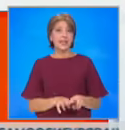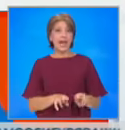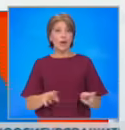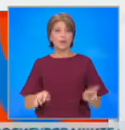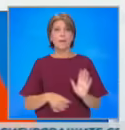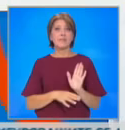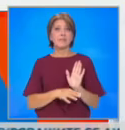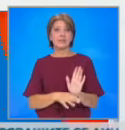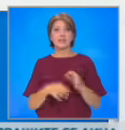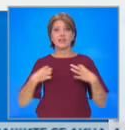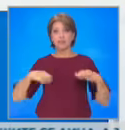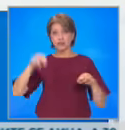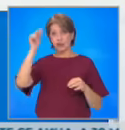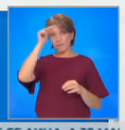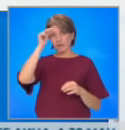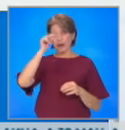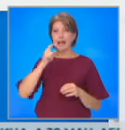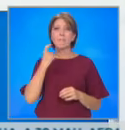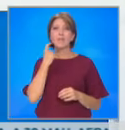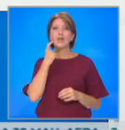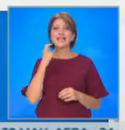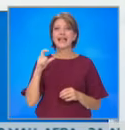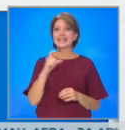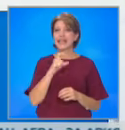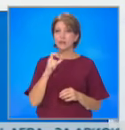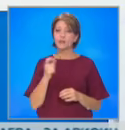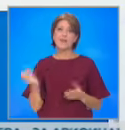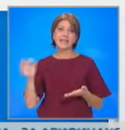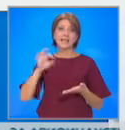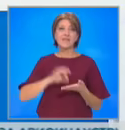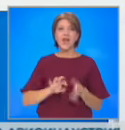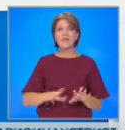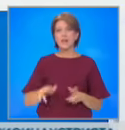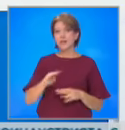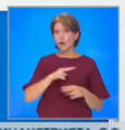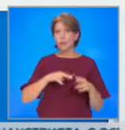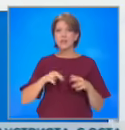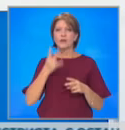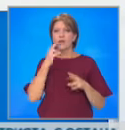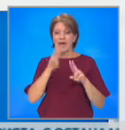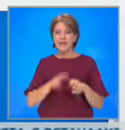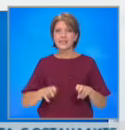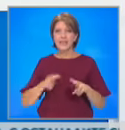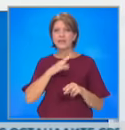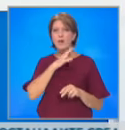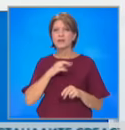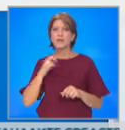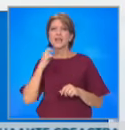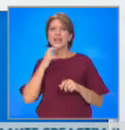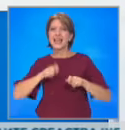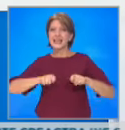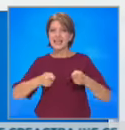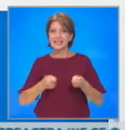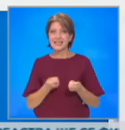Народният представител от Демократична България Борислав Сандов се яви пред Временната комисия, която разследва случаите на полицейско насилие по време на